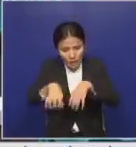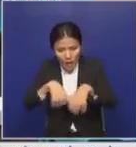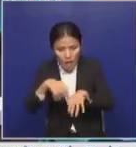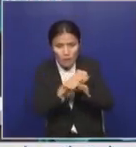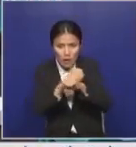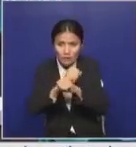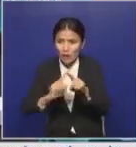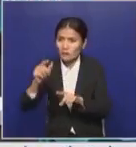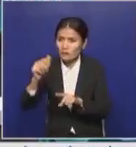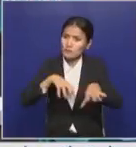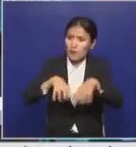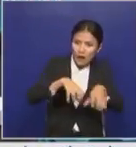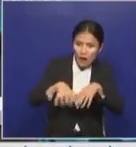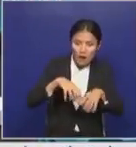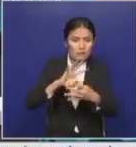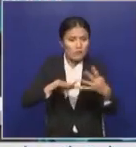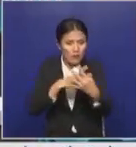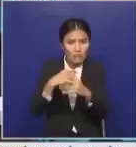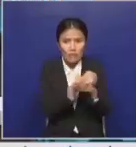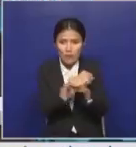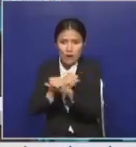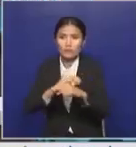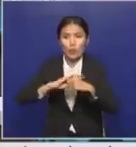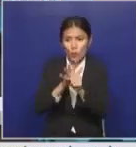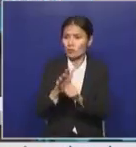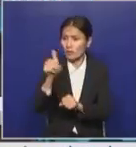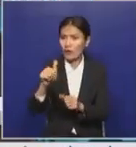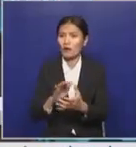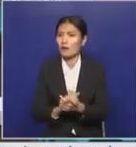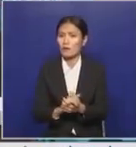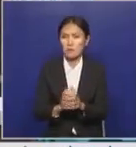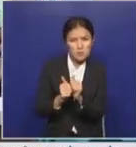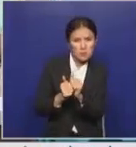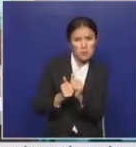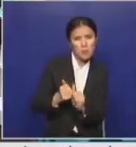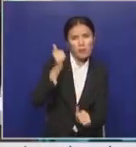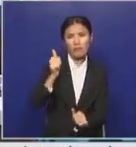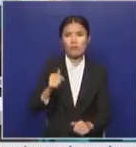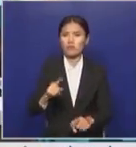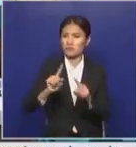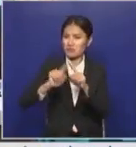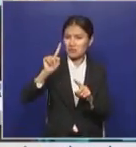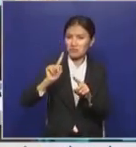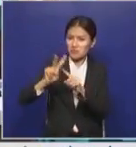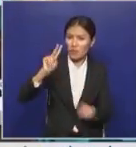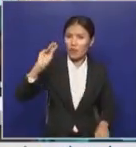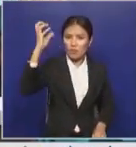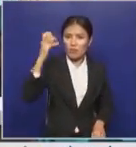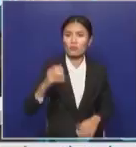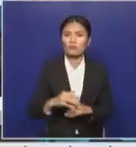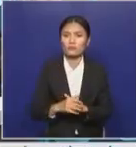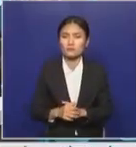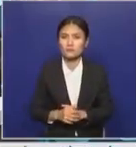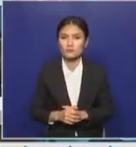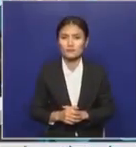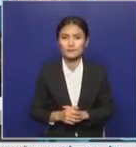ประเทศที่มีการจัดการควบคุมการระบาดไวรัสโครเวฟได้เป็นอันดับดีราดอยู่ในระดับที่ 1หรือ 2ของโลกกับ